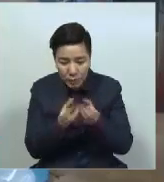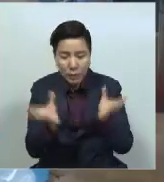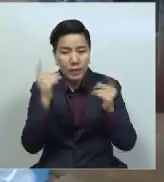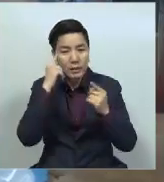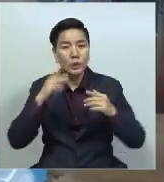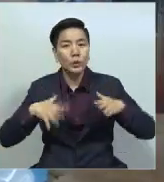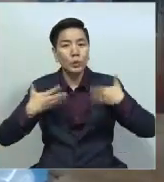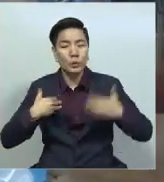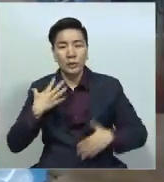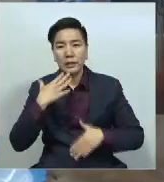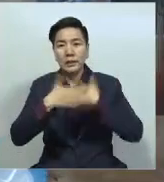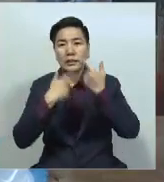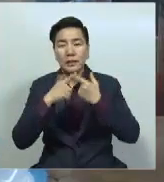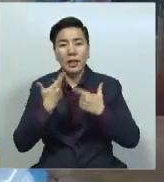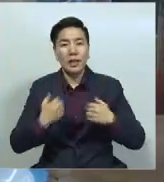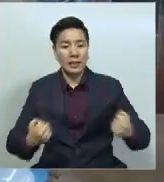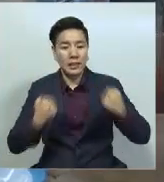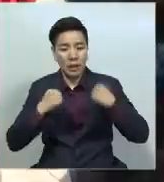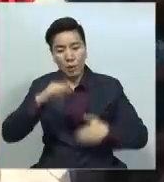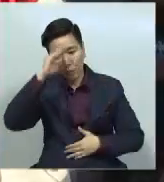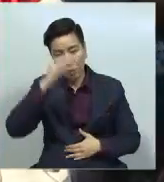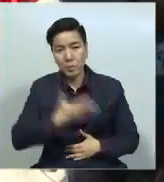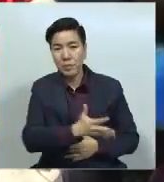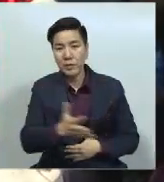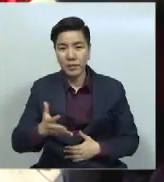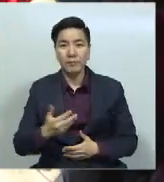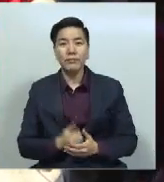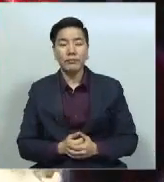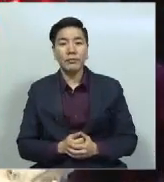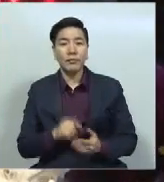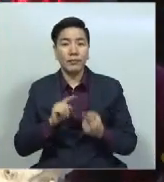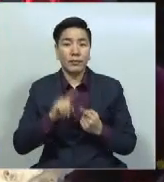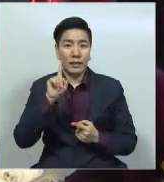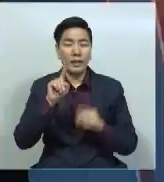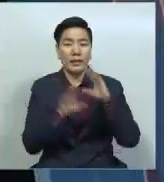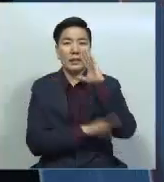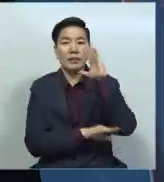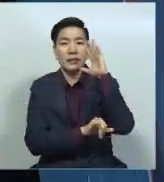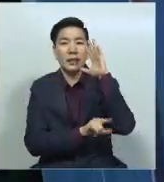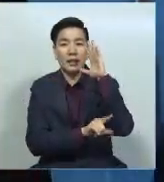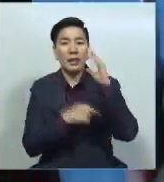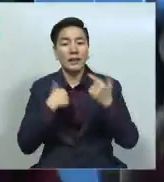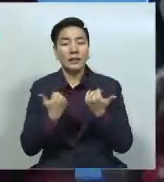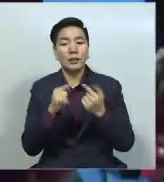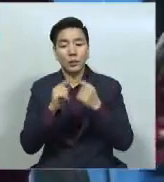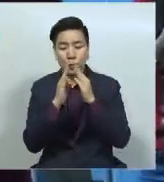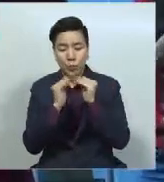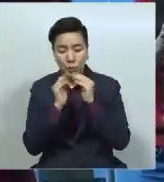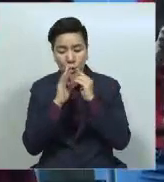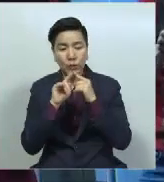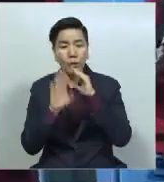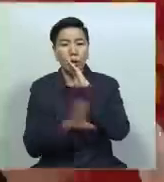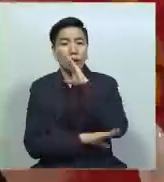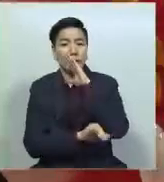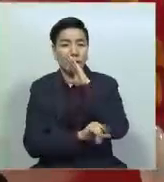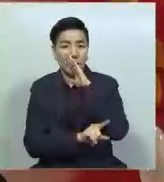สุขความเจริญสุขภาพแข็งแรงปราศจากโรคภัยไข้เจ็บค่ะ อีกจุดหนึ่งที่ยะลานะครับที่วัดมหายานกาญจนมาศรา